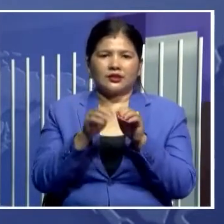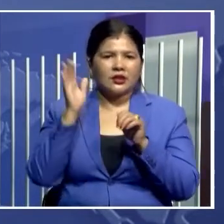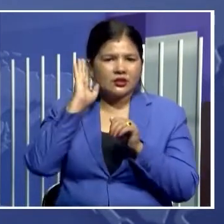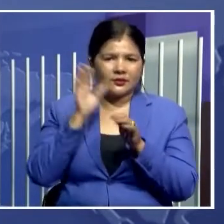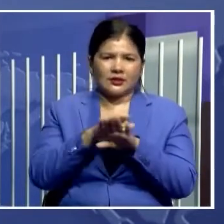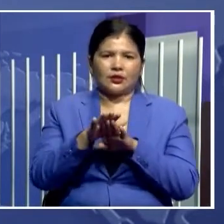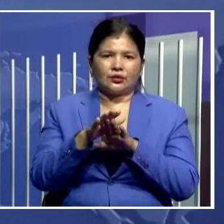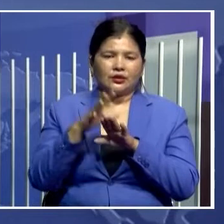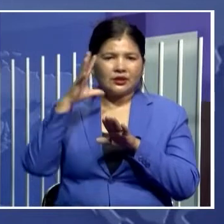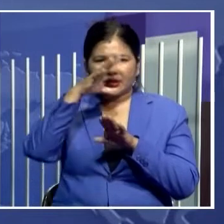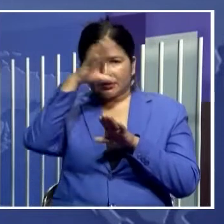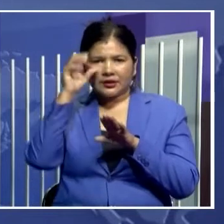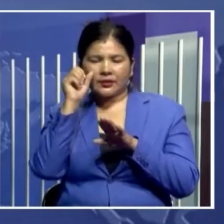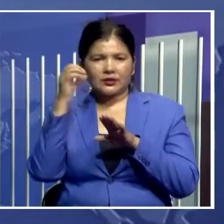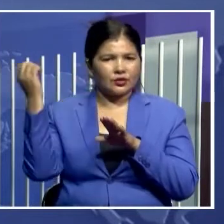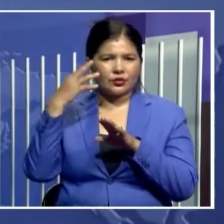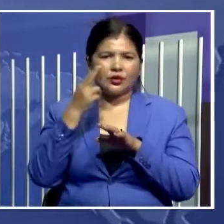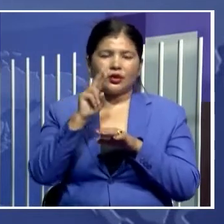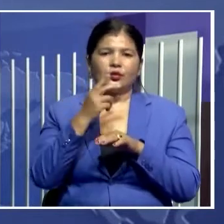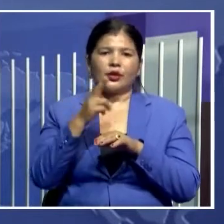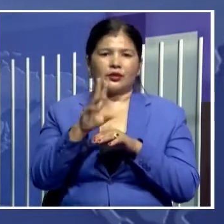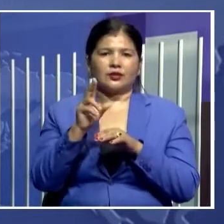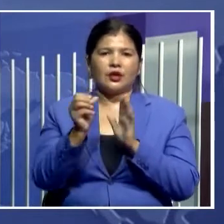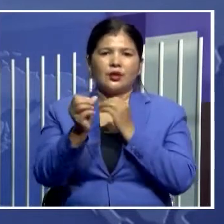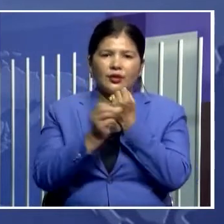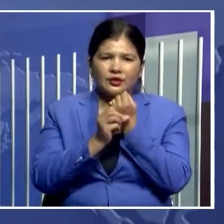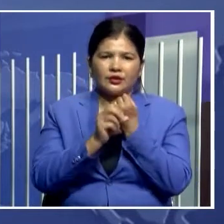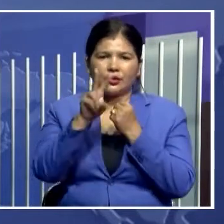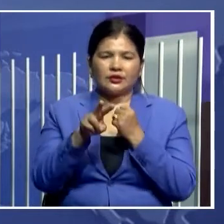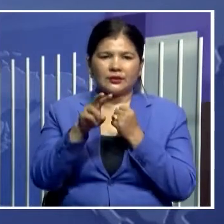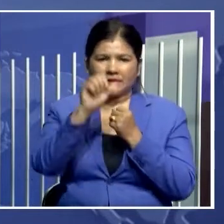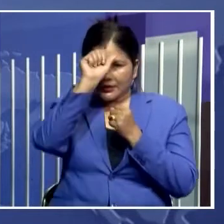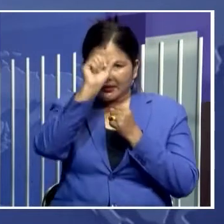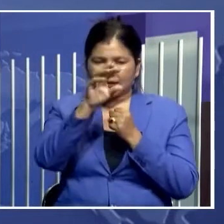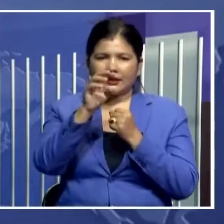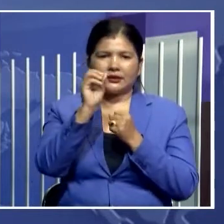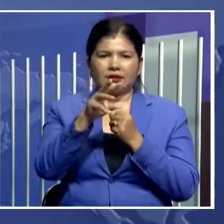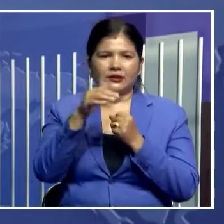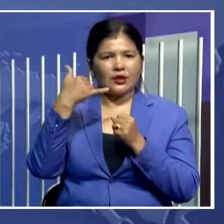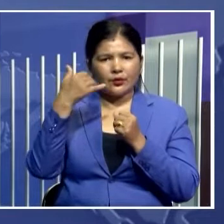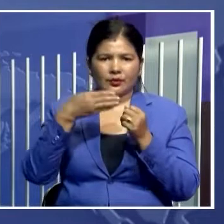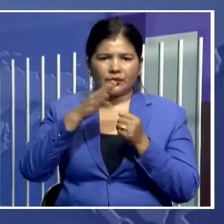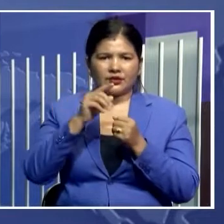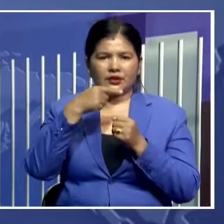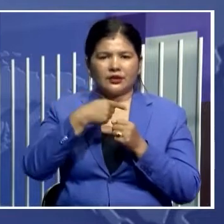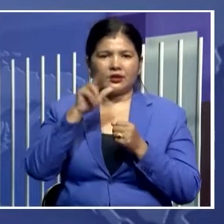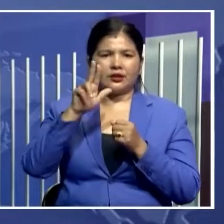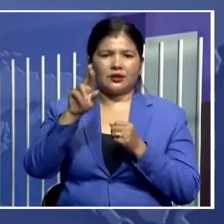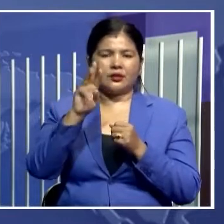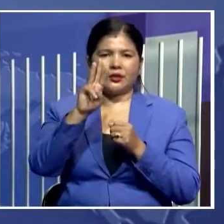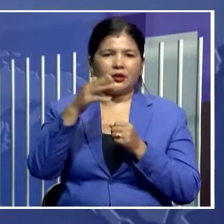समाचारहरू दिनभर जसो यहाँहरूले सुनिरहनु भएको छ। पछिल्लो अवस्थाको विषयमा जानकारी दिन यति बेला टेलिफोनमा हुनुहुन्छ निर्मला खडायत। निर्मलाजी,